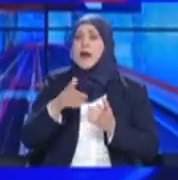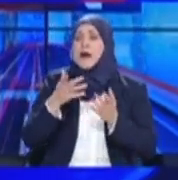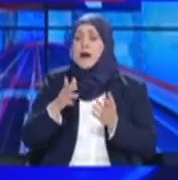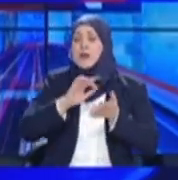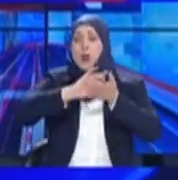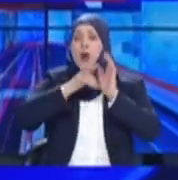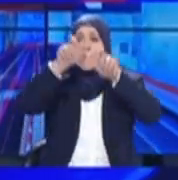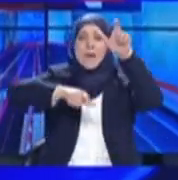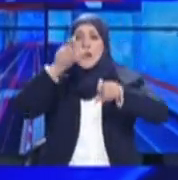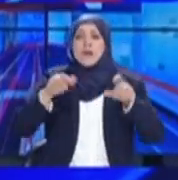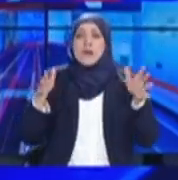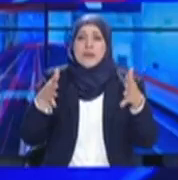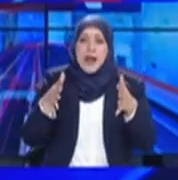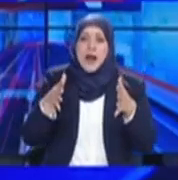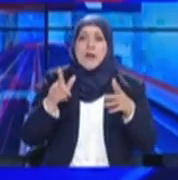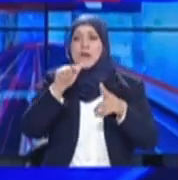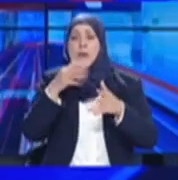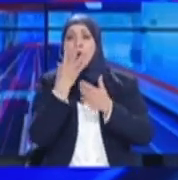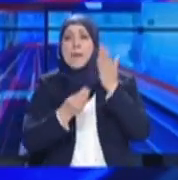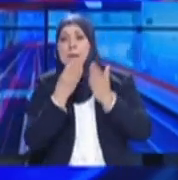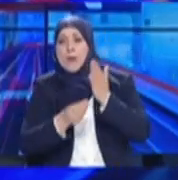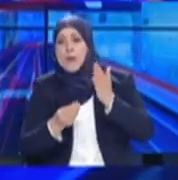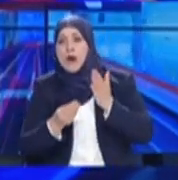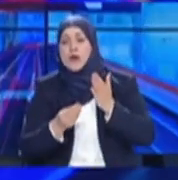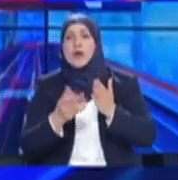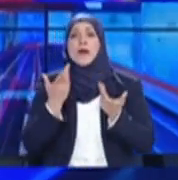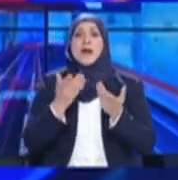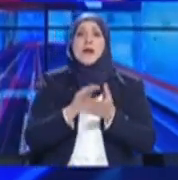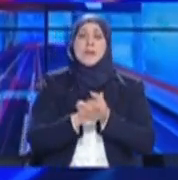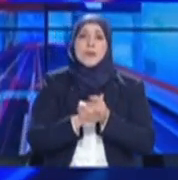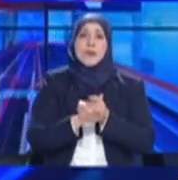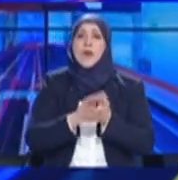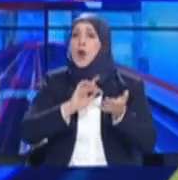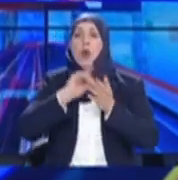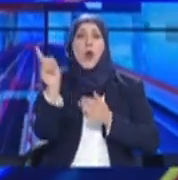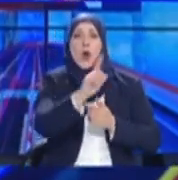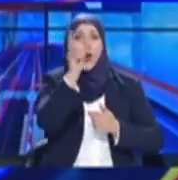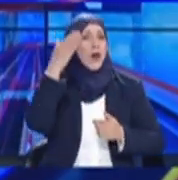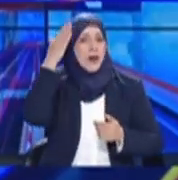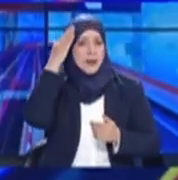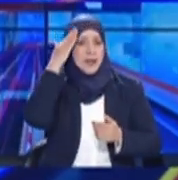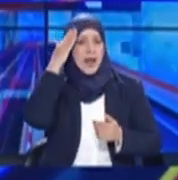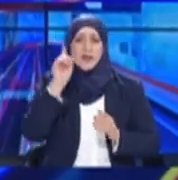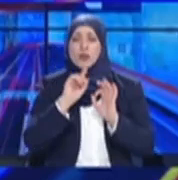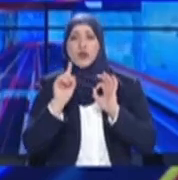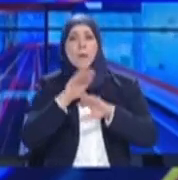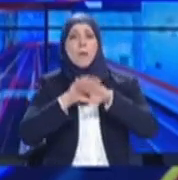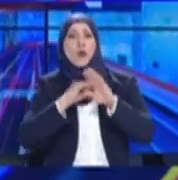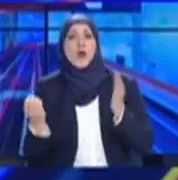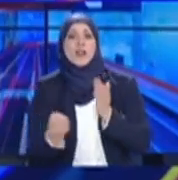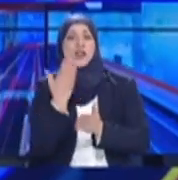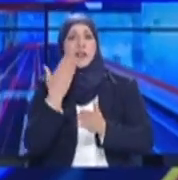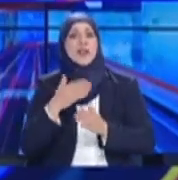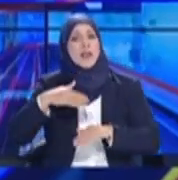عندنا نقص في نقص تعرفوا الكل يعني وهايدي حاجه جديده احنا عندنا